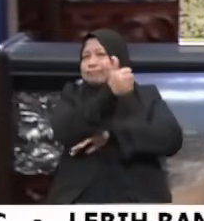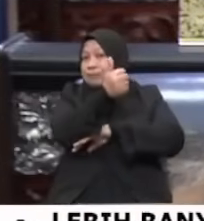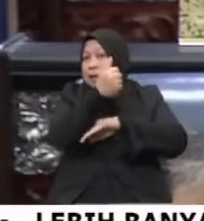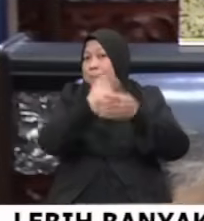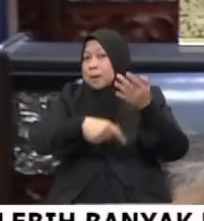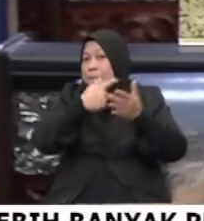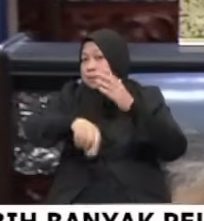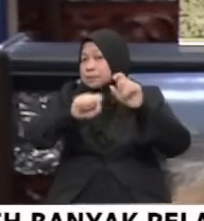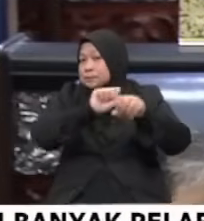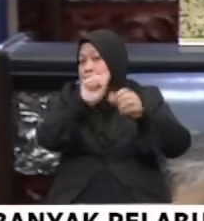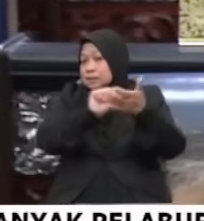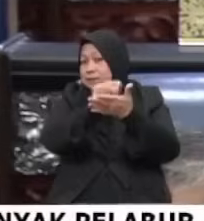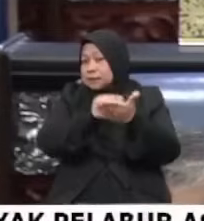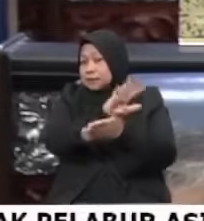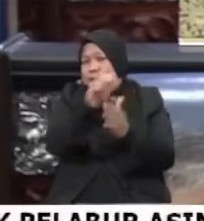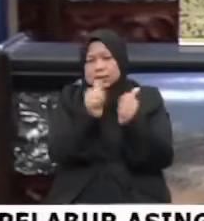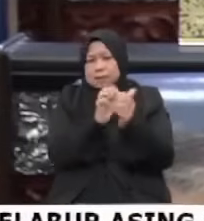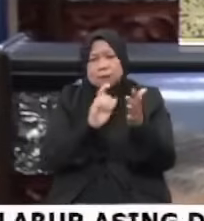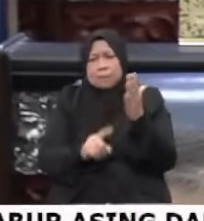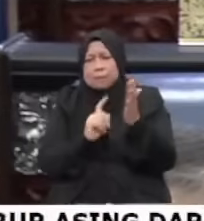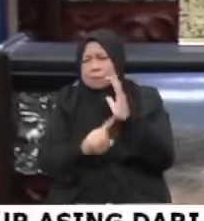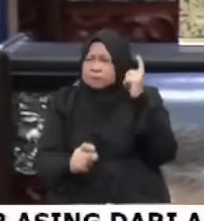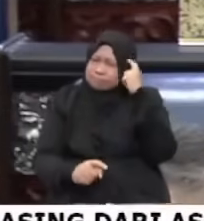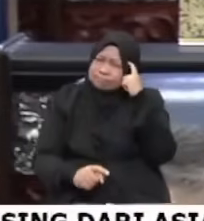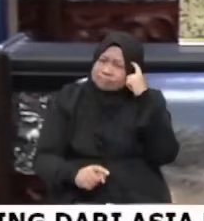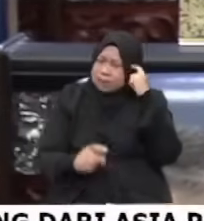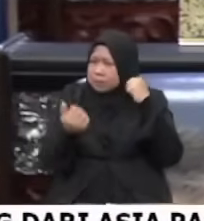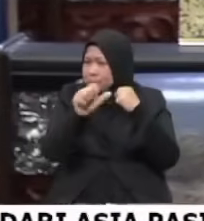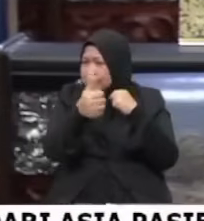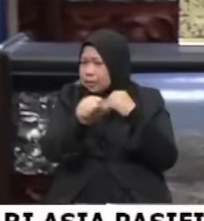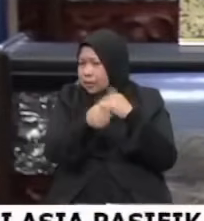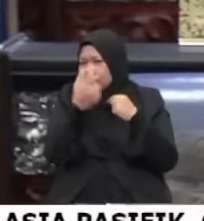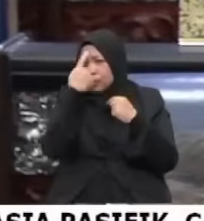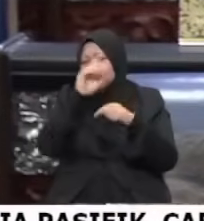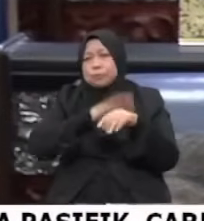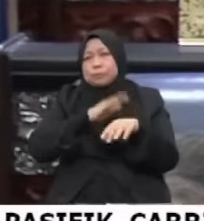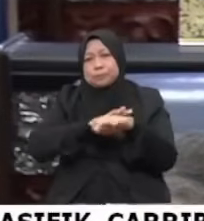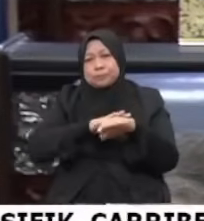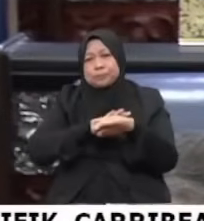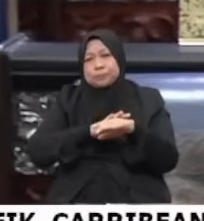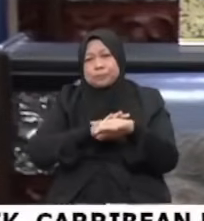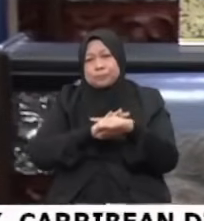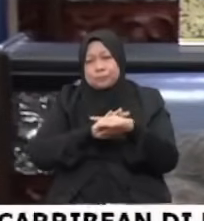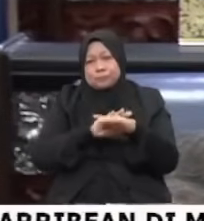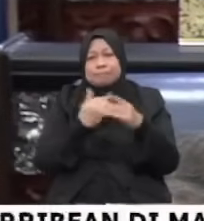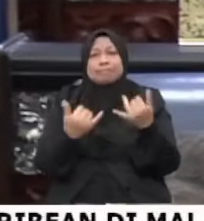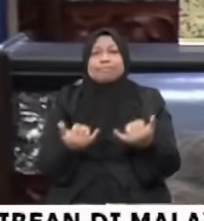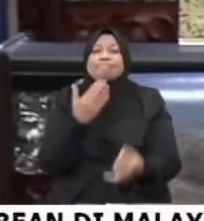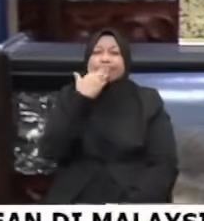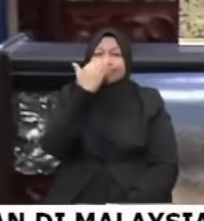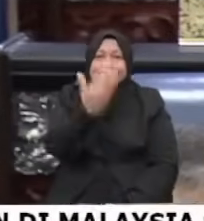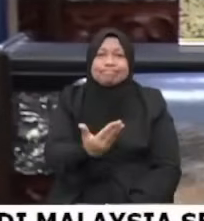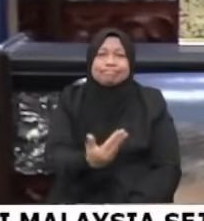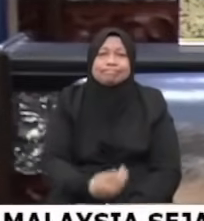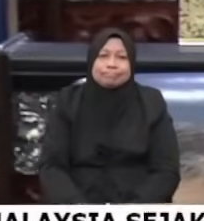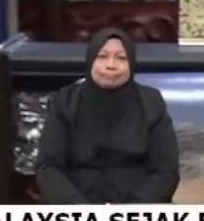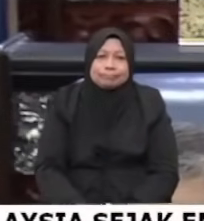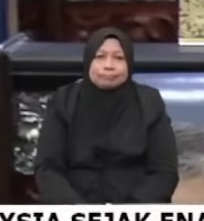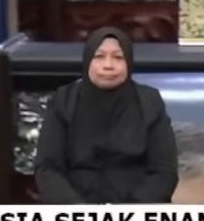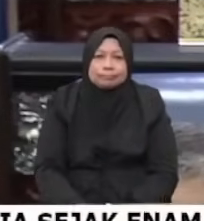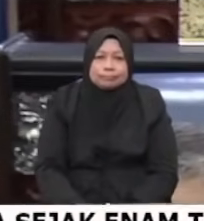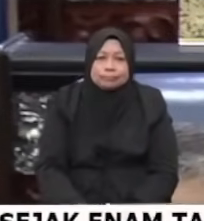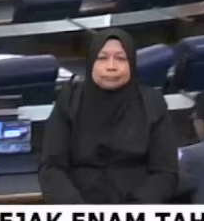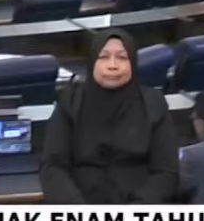hasil siasatan yang akan datang tanpa membuat sebarang penilaian untuk masa kini Terima kasih yang